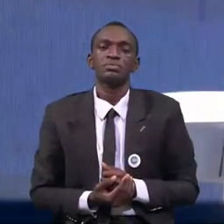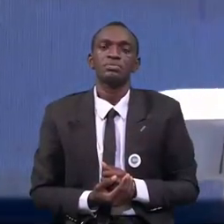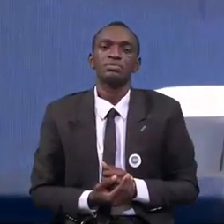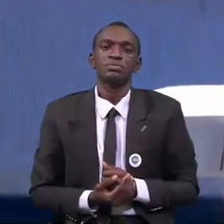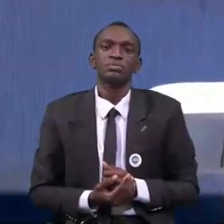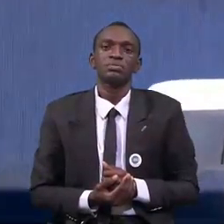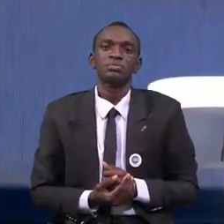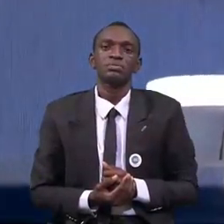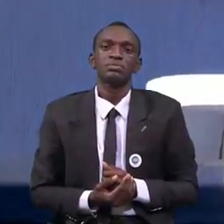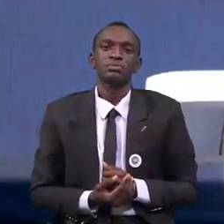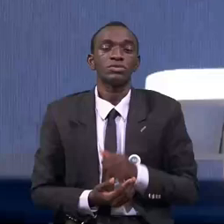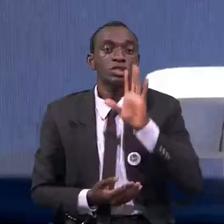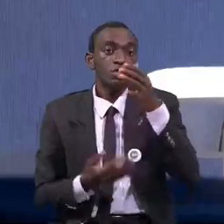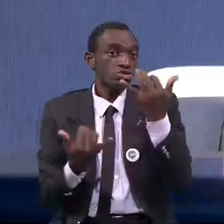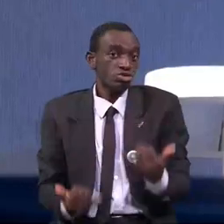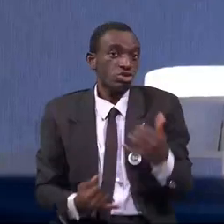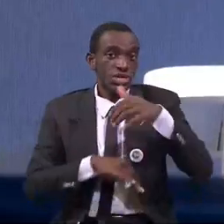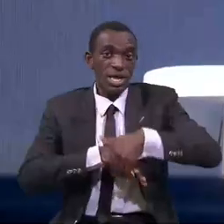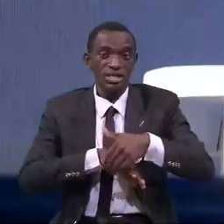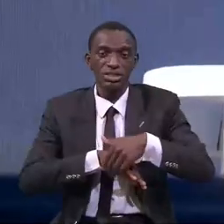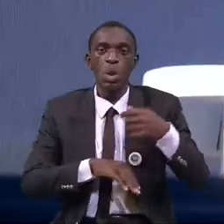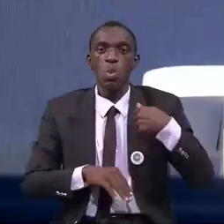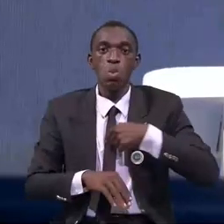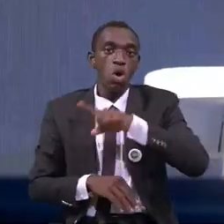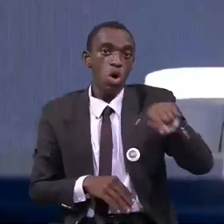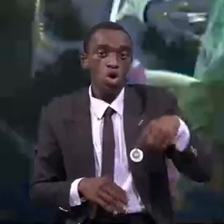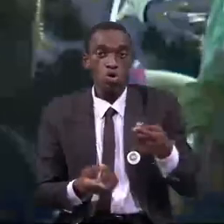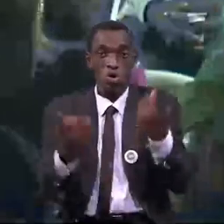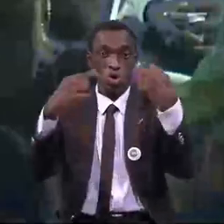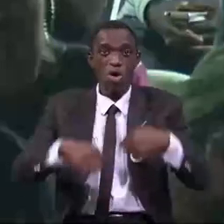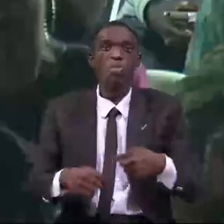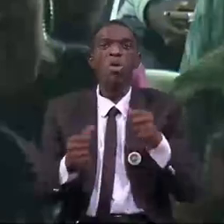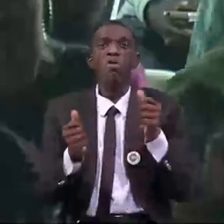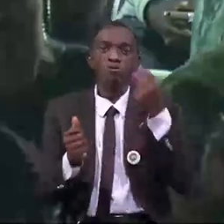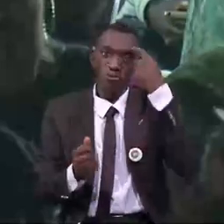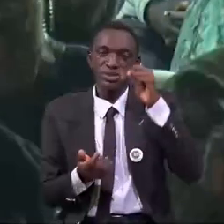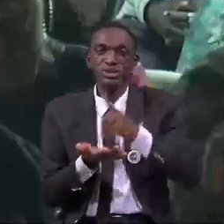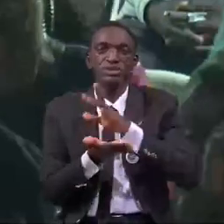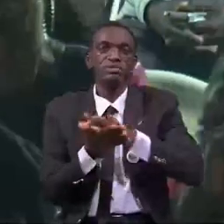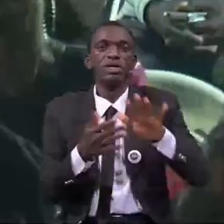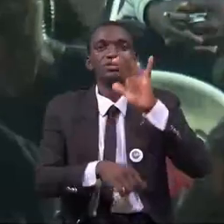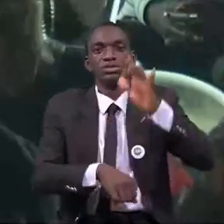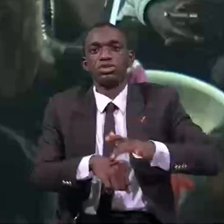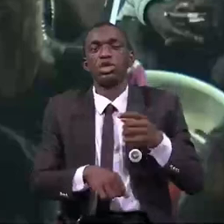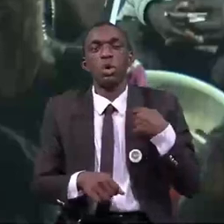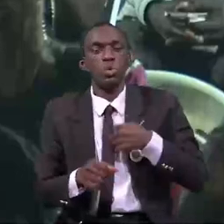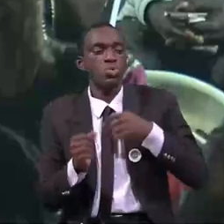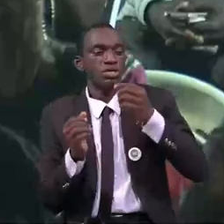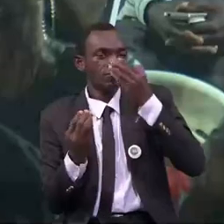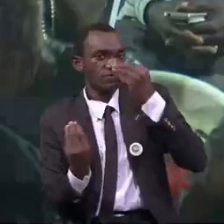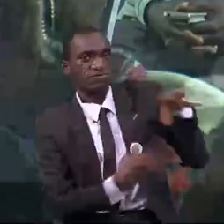cela de votre vie ce soir nous sommes venus pour la touch divine nous